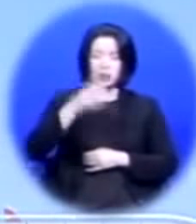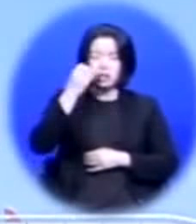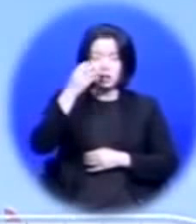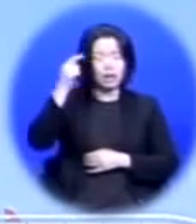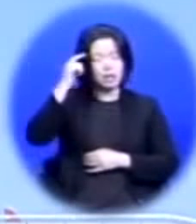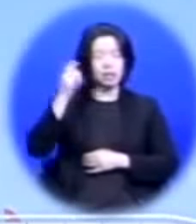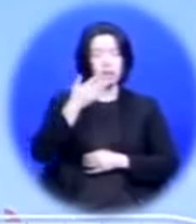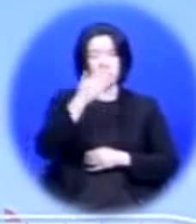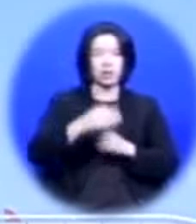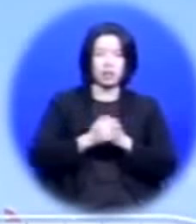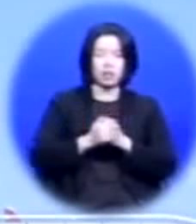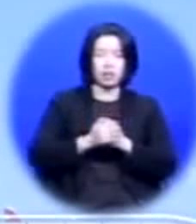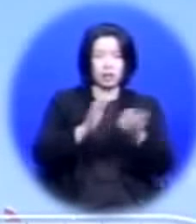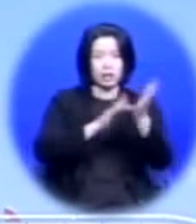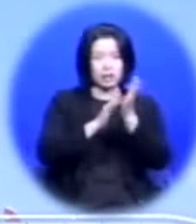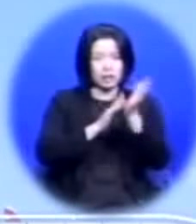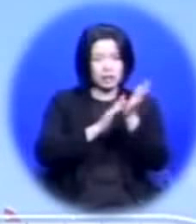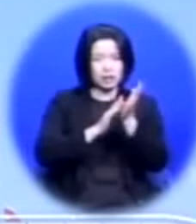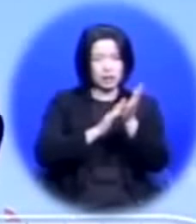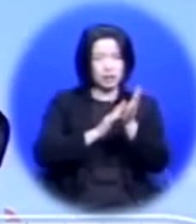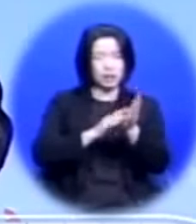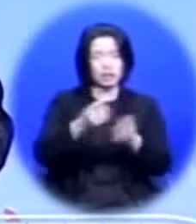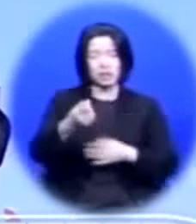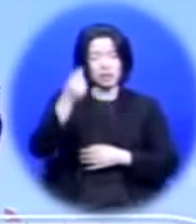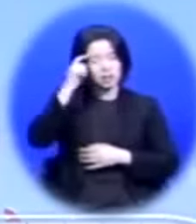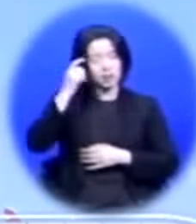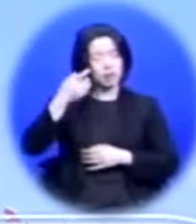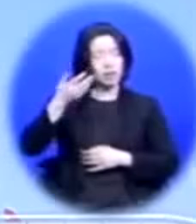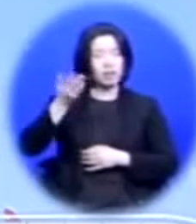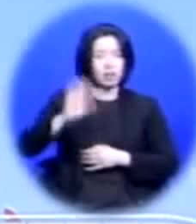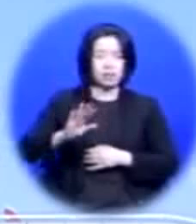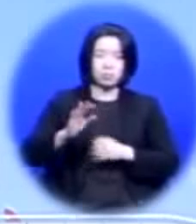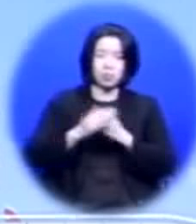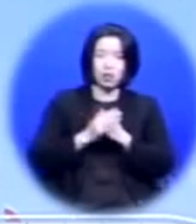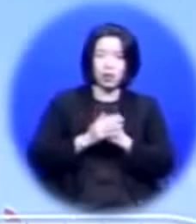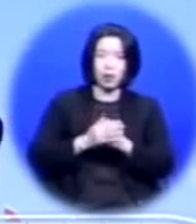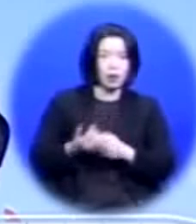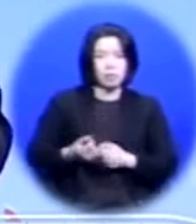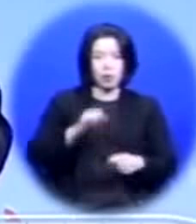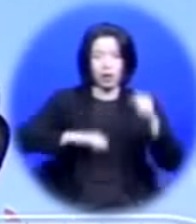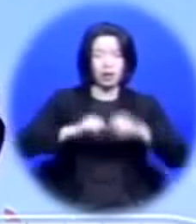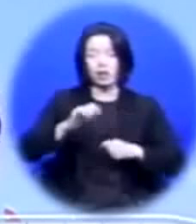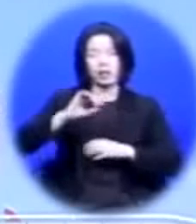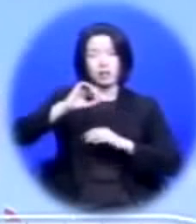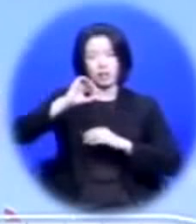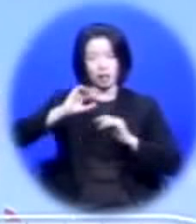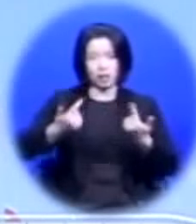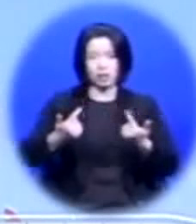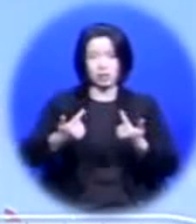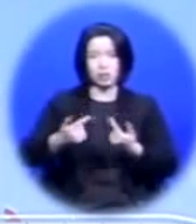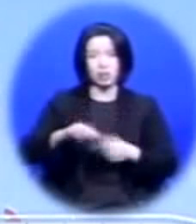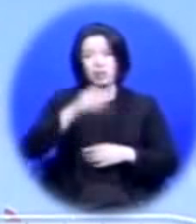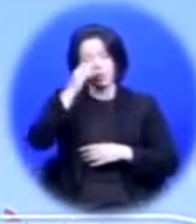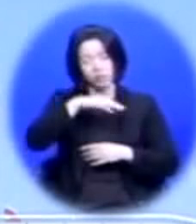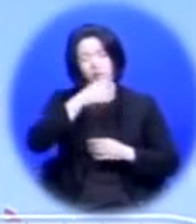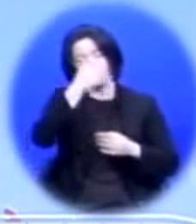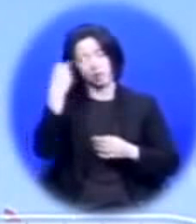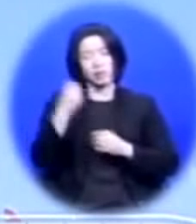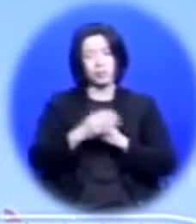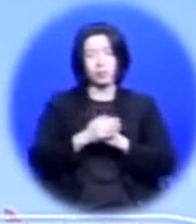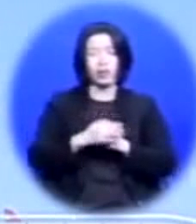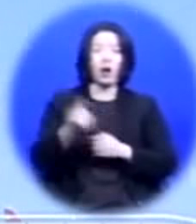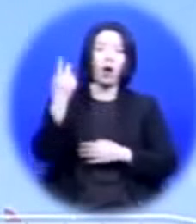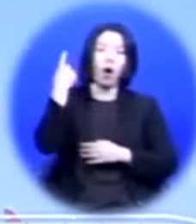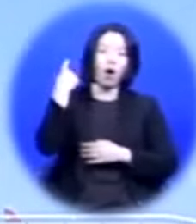되고 약이 생각나지만 선뜻 행하지는 못하겠어서 그냥 잠들고 만다 어젠 거의